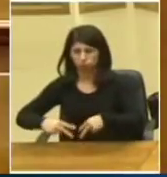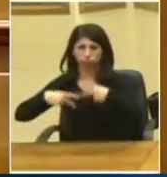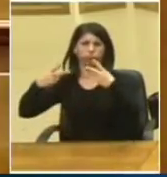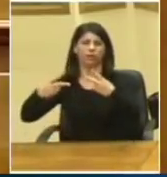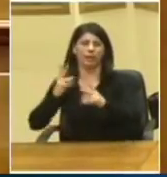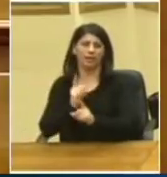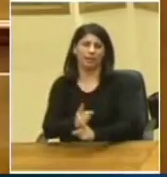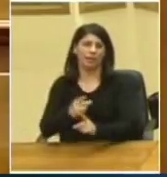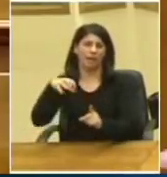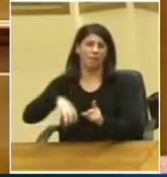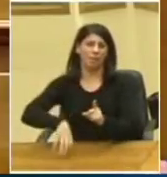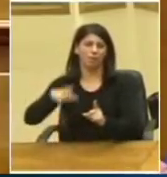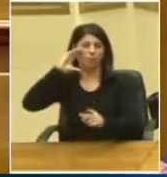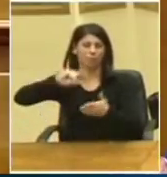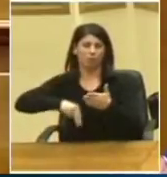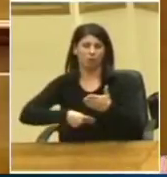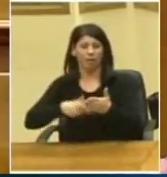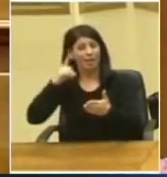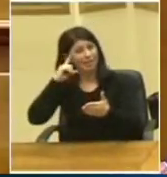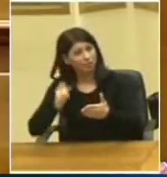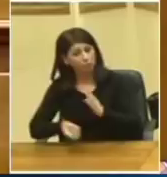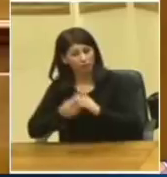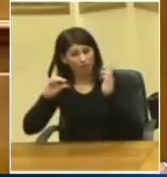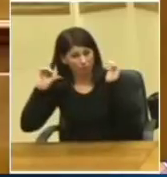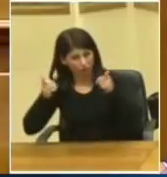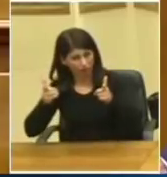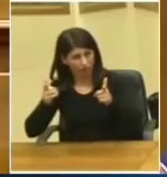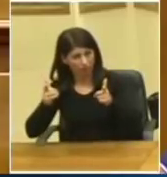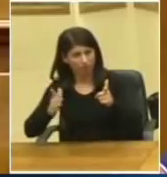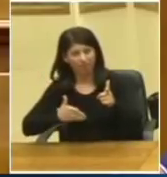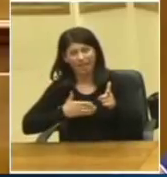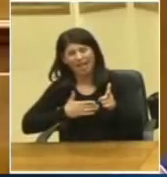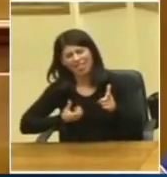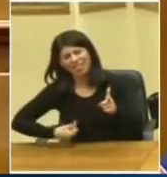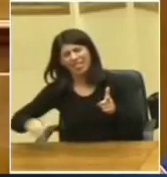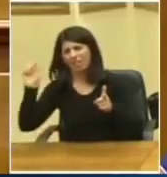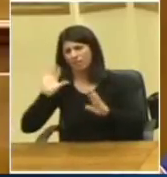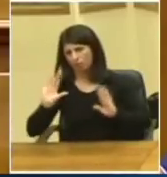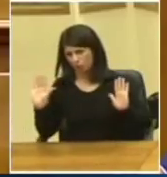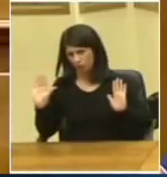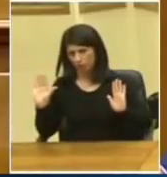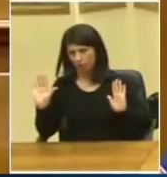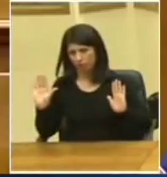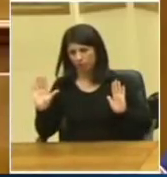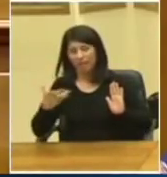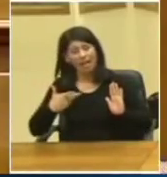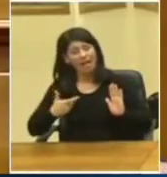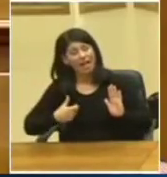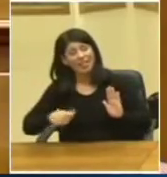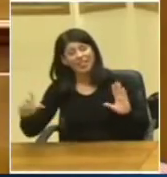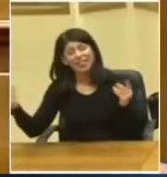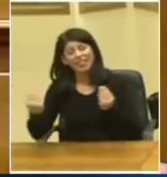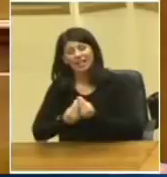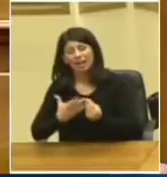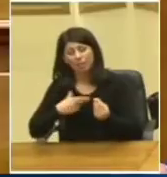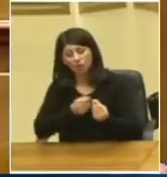των μνημονίων. Ξέρουμε ότι η Νέα Δημοκρατία δεν θα συμφωνήσει. Δεν συνάδει η εμπιστοσύνη